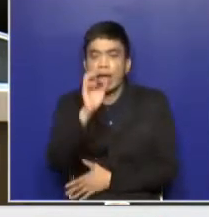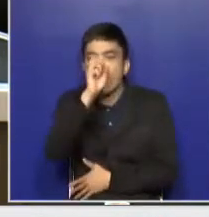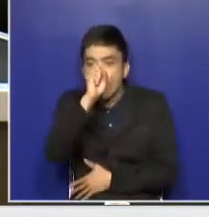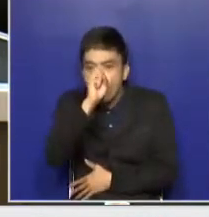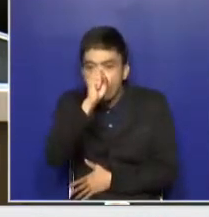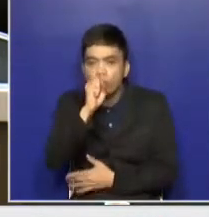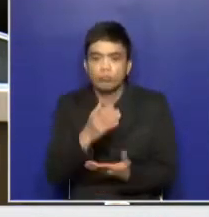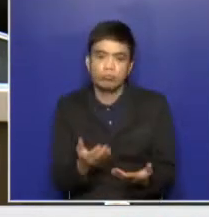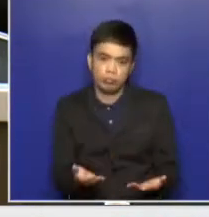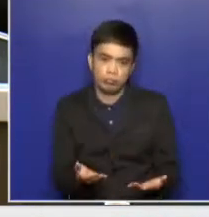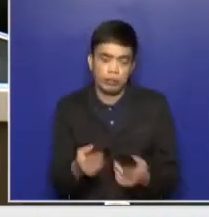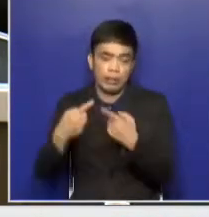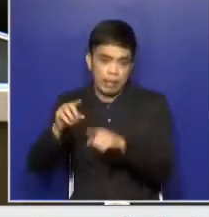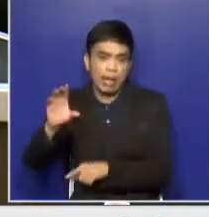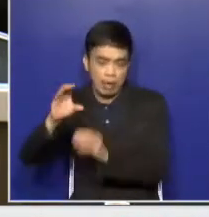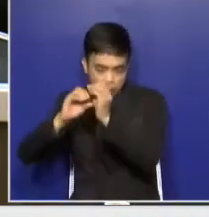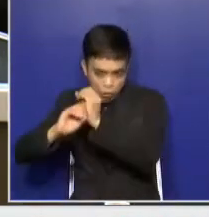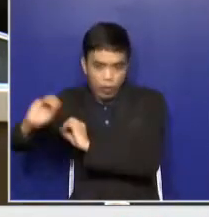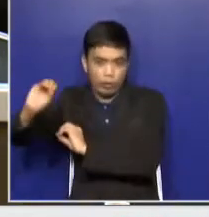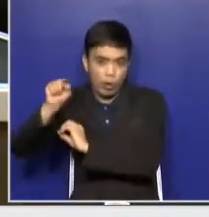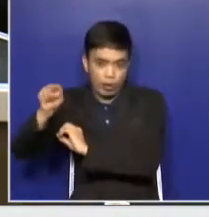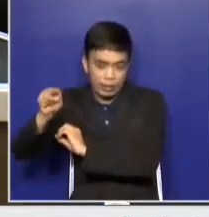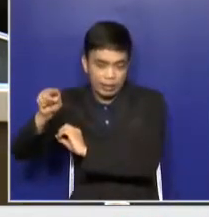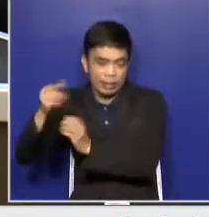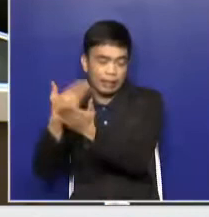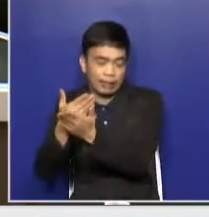สทช.กลับไปเก็บค่าธรรมเนียมใบอนุญาต